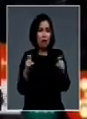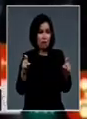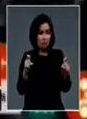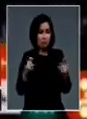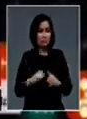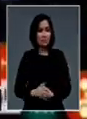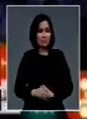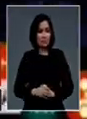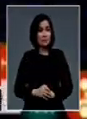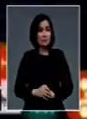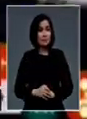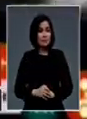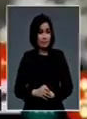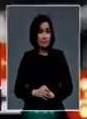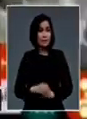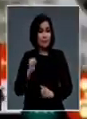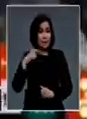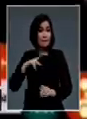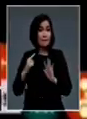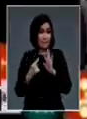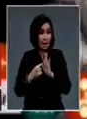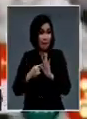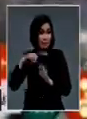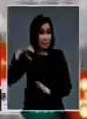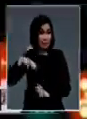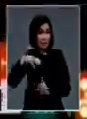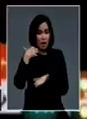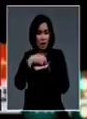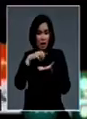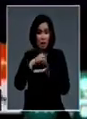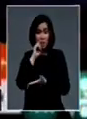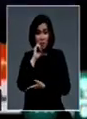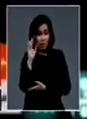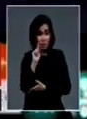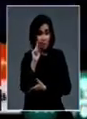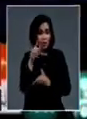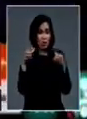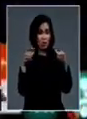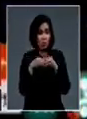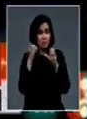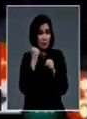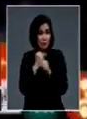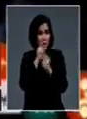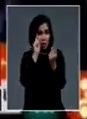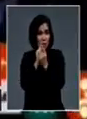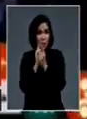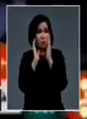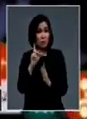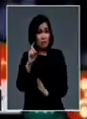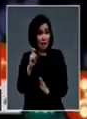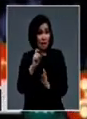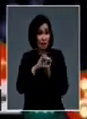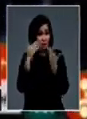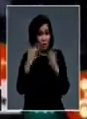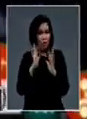สภาเซียววงเดือนแดงนะครับก็เปิดเผยกับสำนักข่าวทัสนิมนะครับว่าเจ้าหน้าที่เนี่ยพบร่างของผู้เสียชีวิตแล้วตอนนี้30